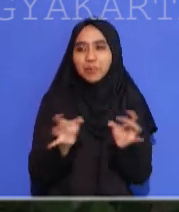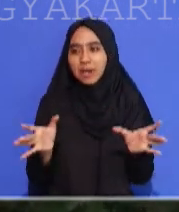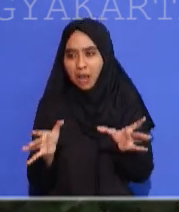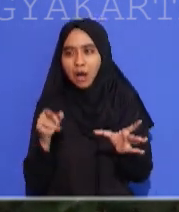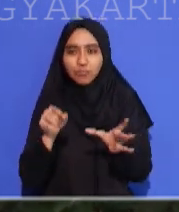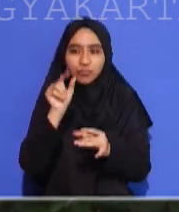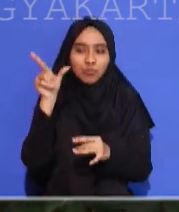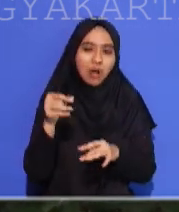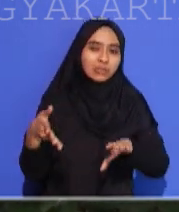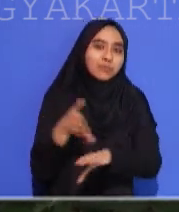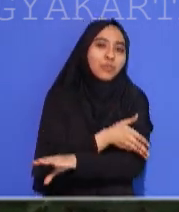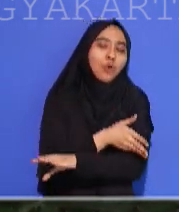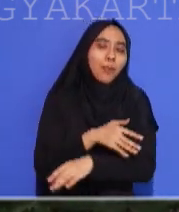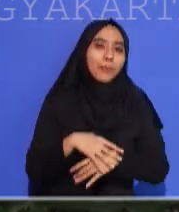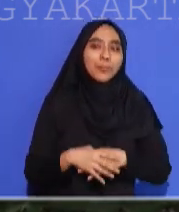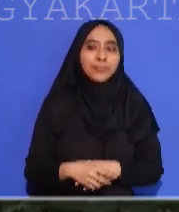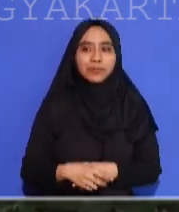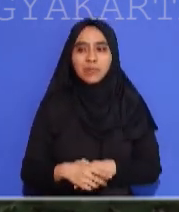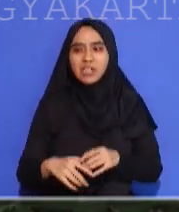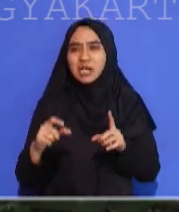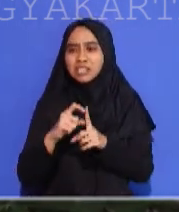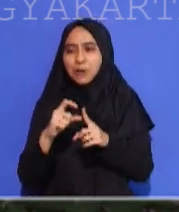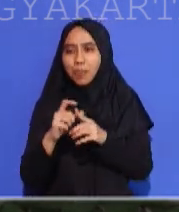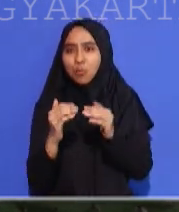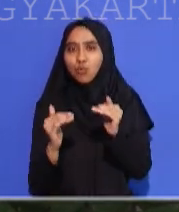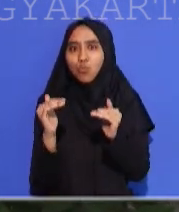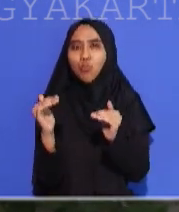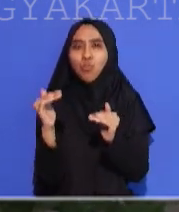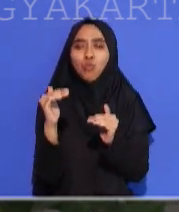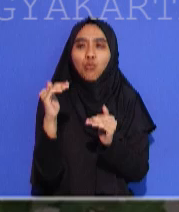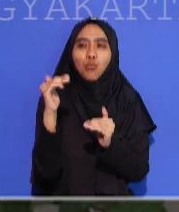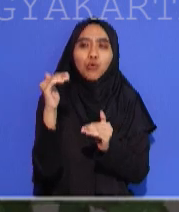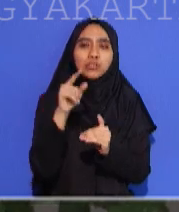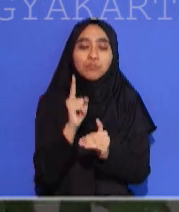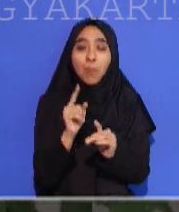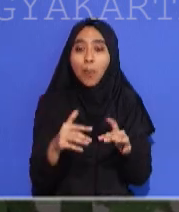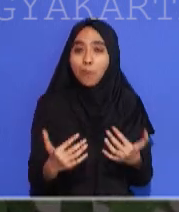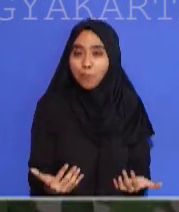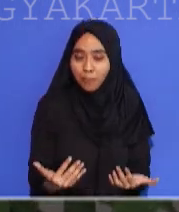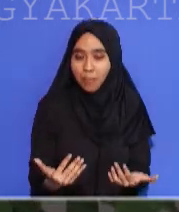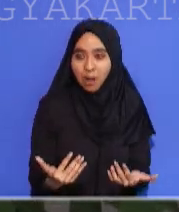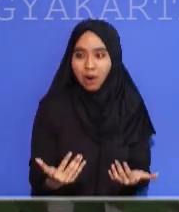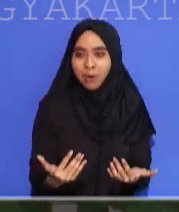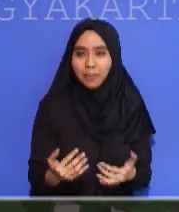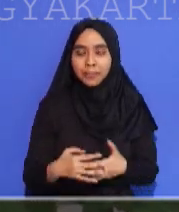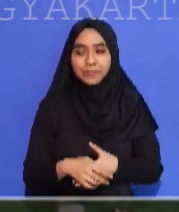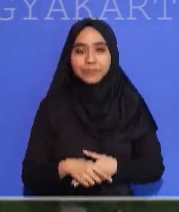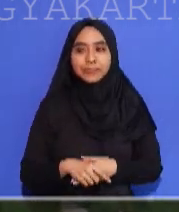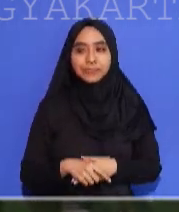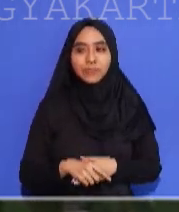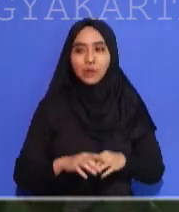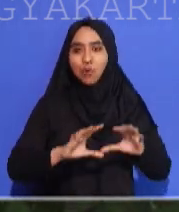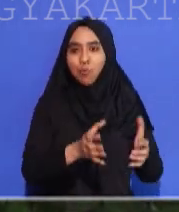dan biasanya memang Desember itu akan lebih tinggi lagi karena biasanya Desember itu beberapa komoditas